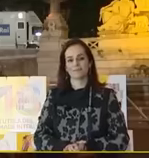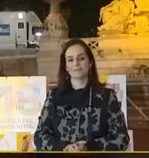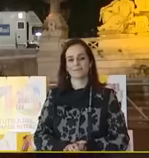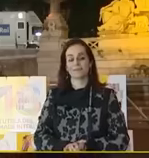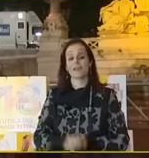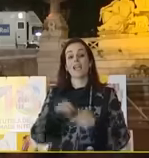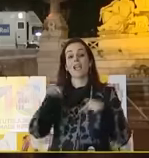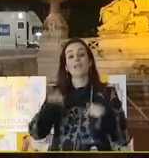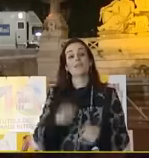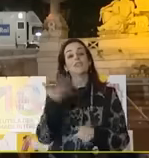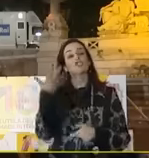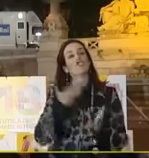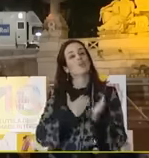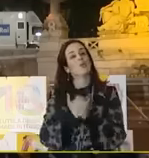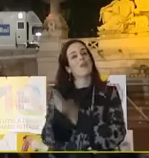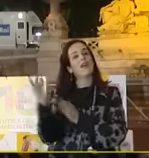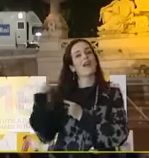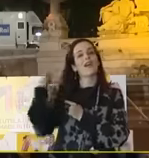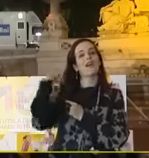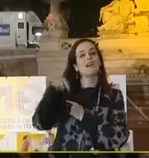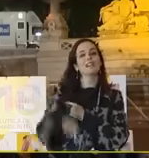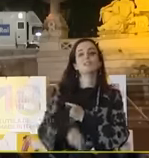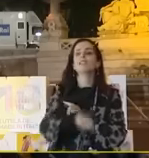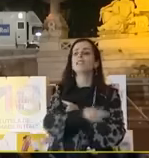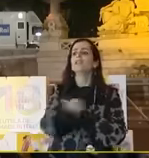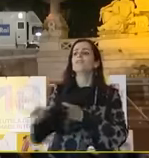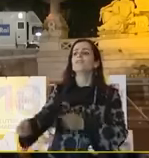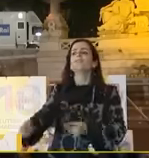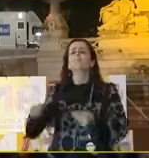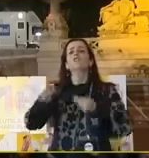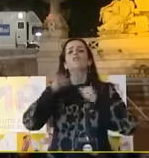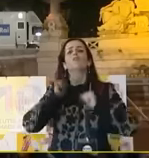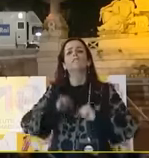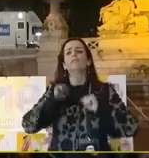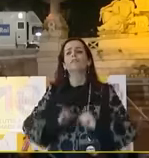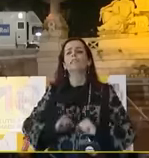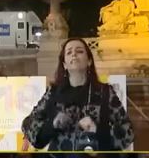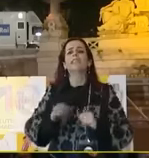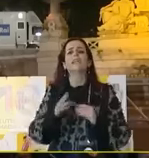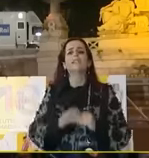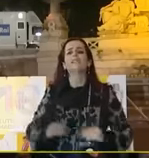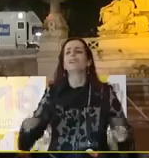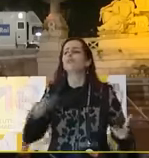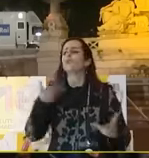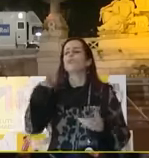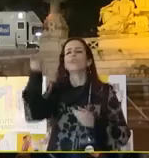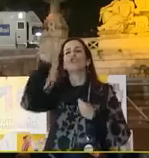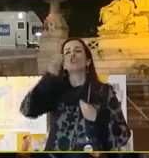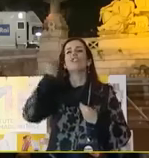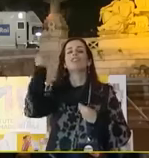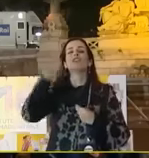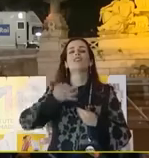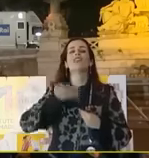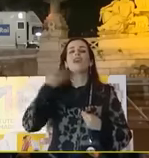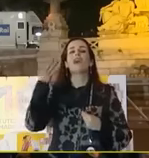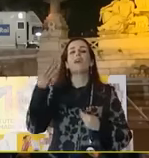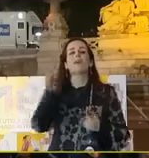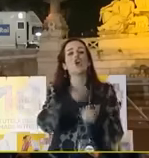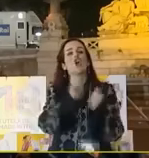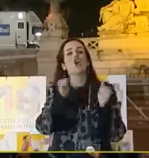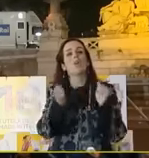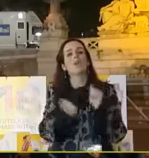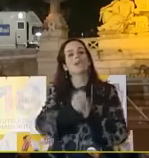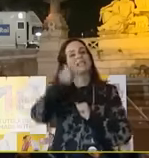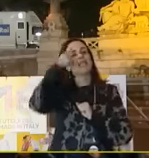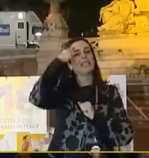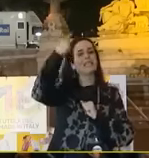In questi 5 anni mi avete permesso proprio di fare quel che ho sempre sognato di fare, combattere per le idee, per i diritti, cercare